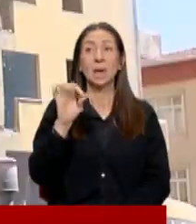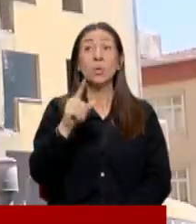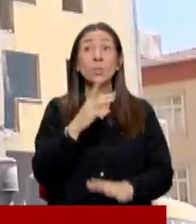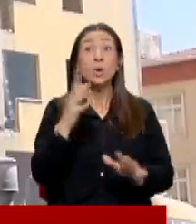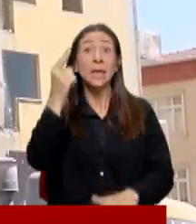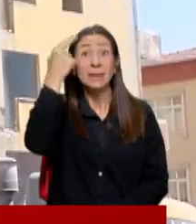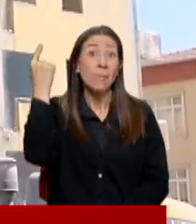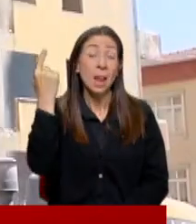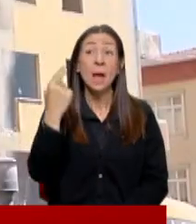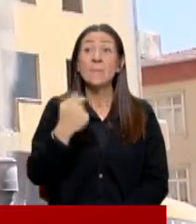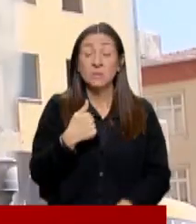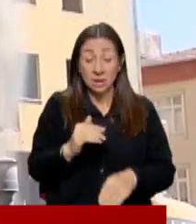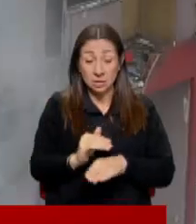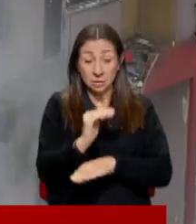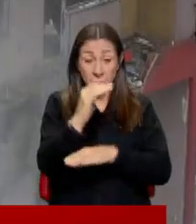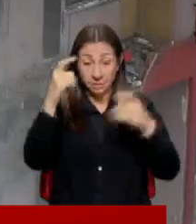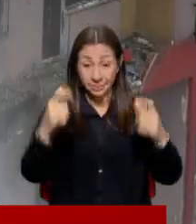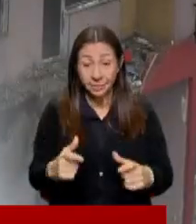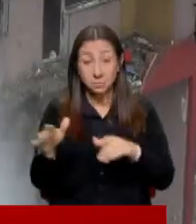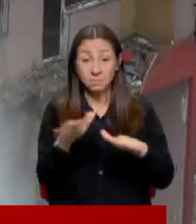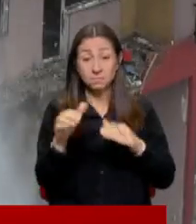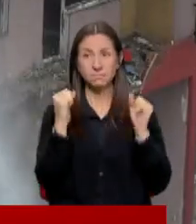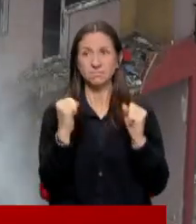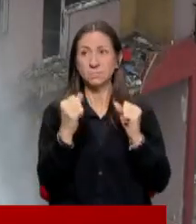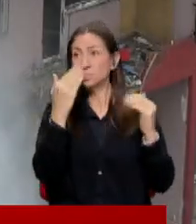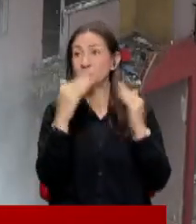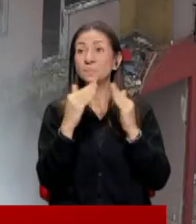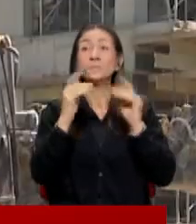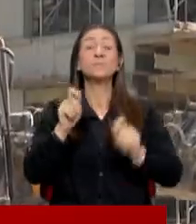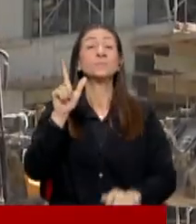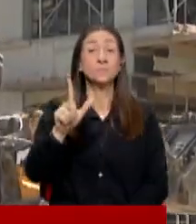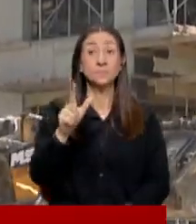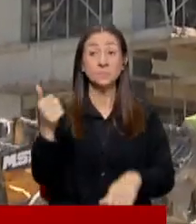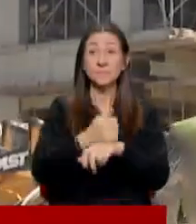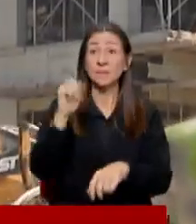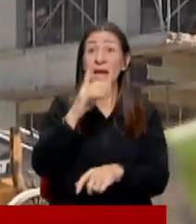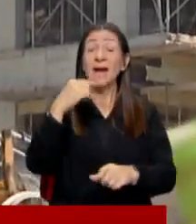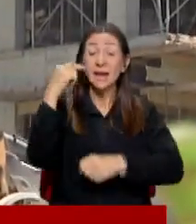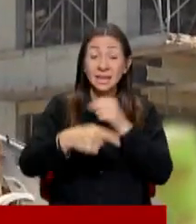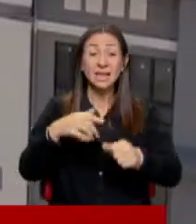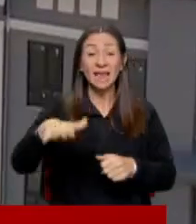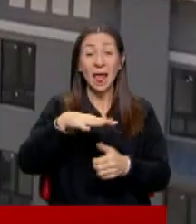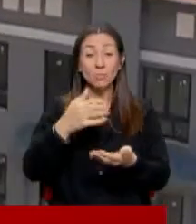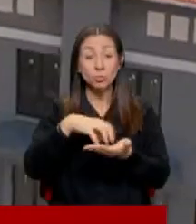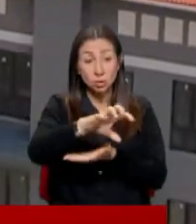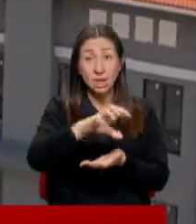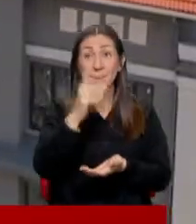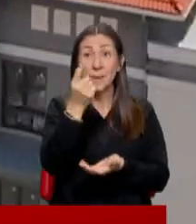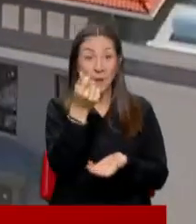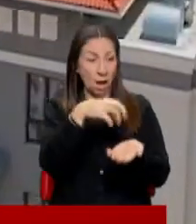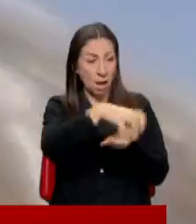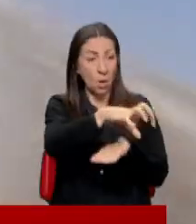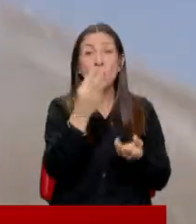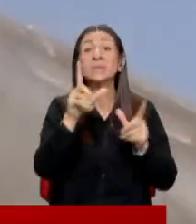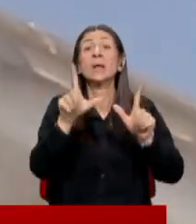ihtimal. Bizim yaşadığımız mekanları depreme dayanıklı hale getirmemiz lazım. İktidar tarafından her yıl genel bütçeden bir pay